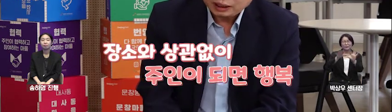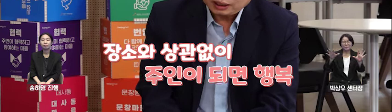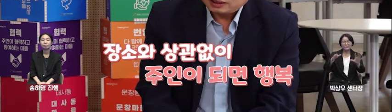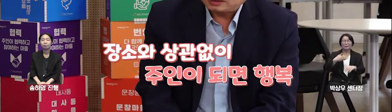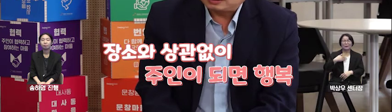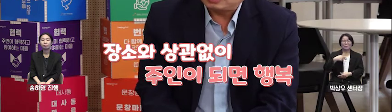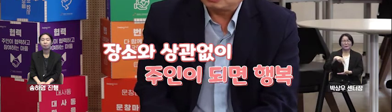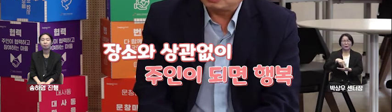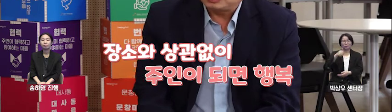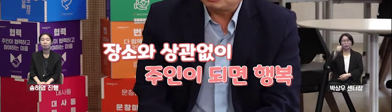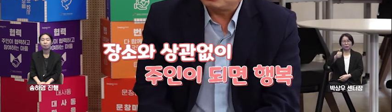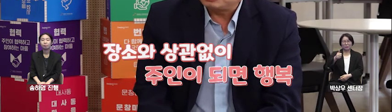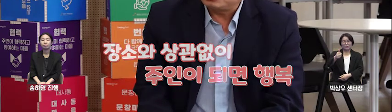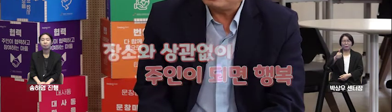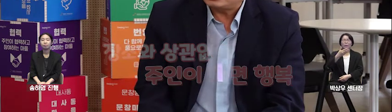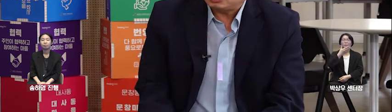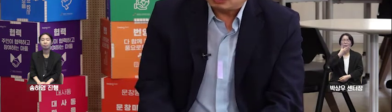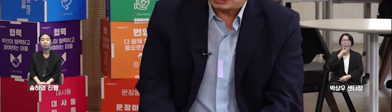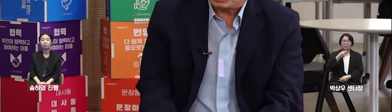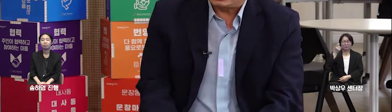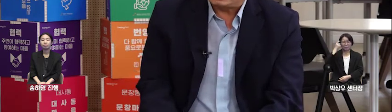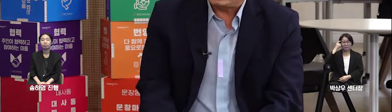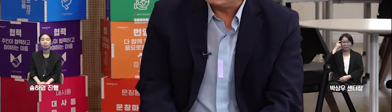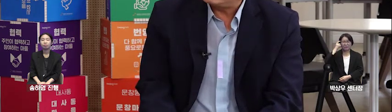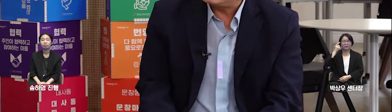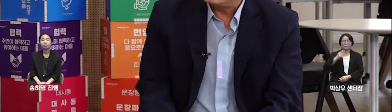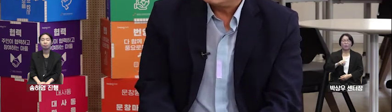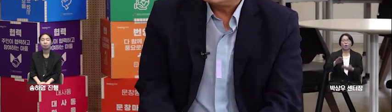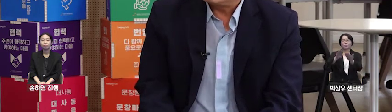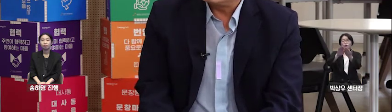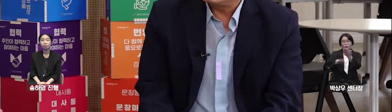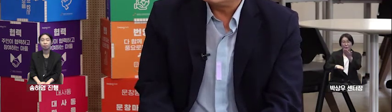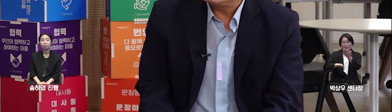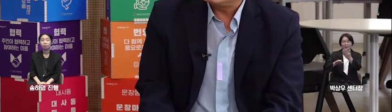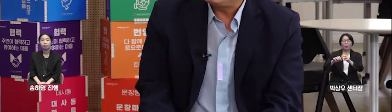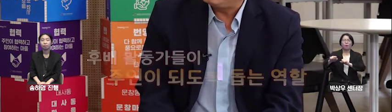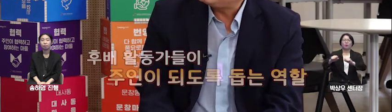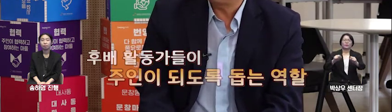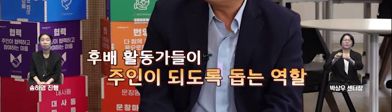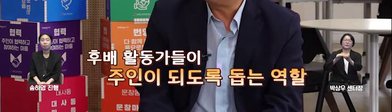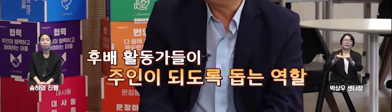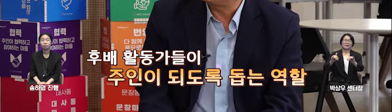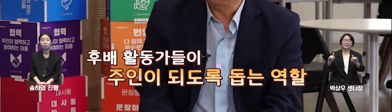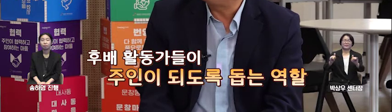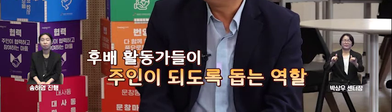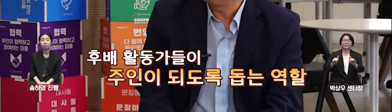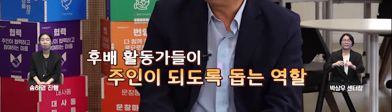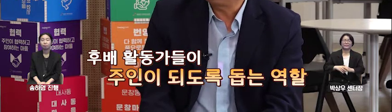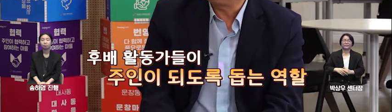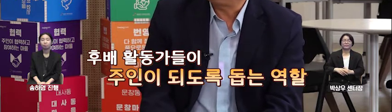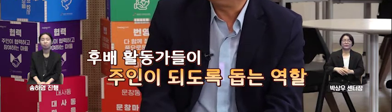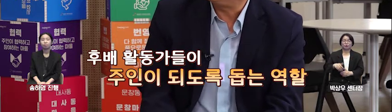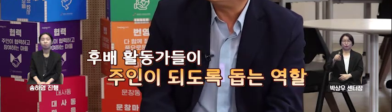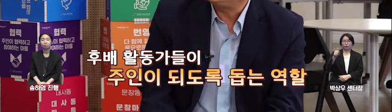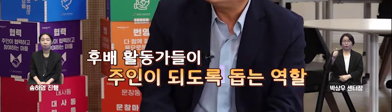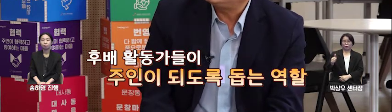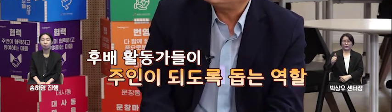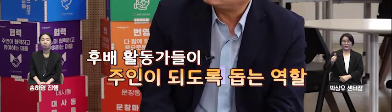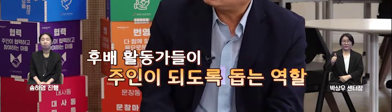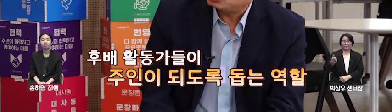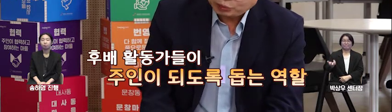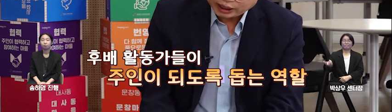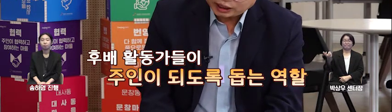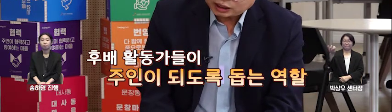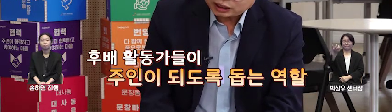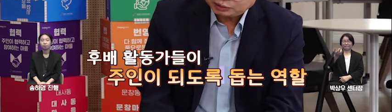없습니다. 결국은 이제 우리 후배 활동가들이 그 주인이 되도록 그렇게 돕는